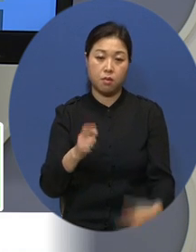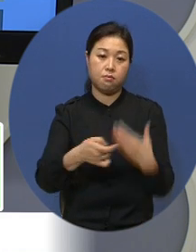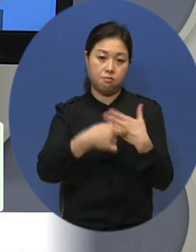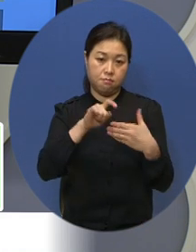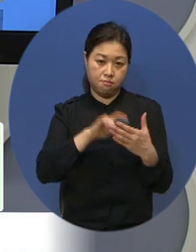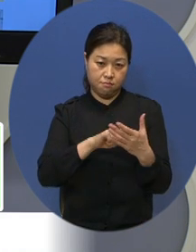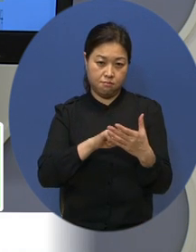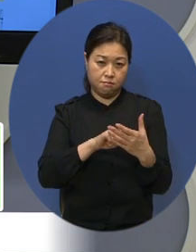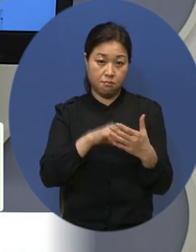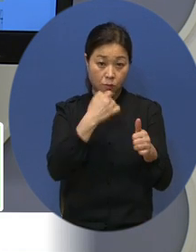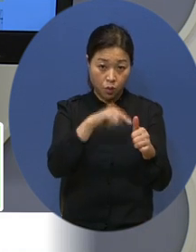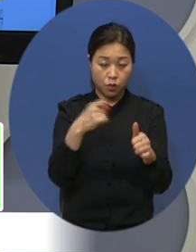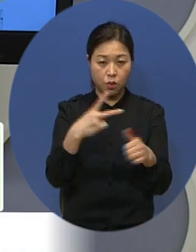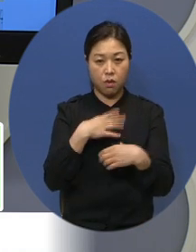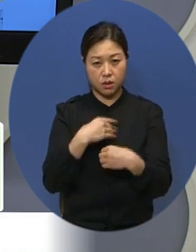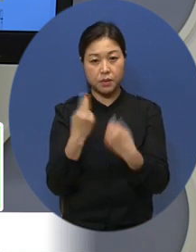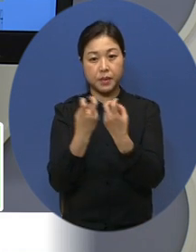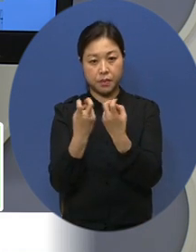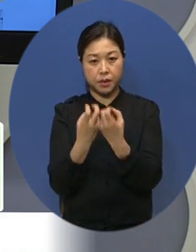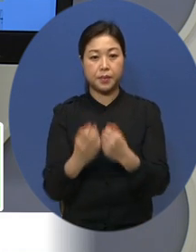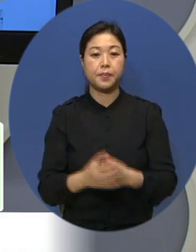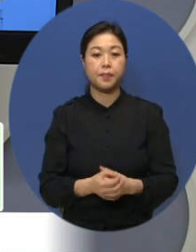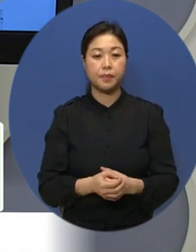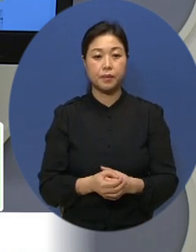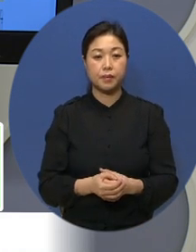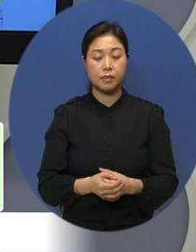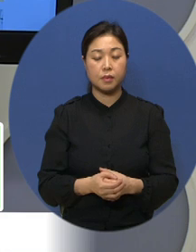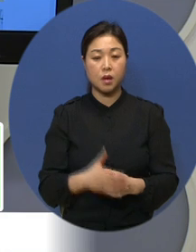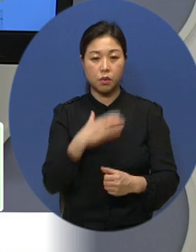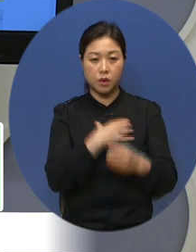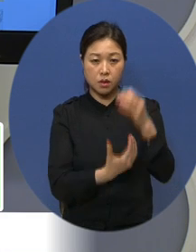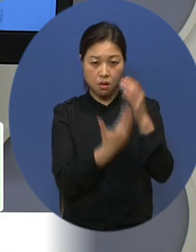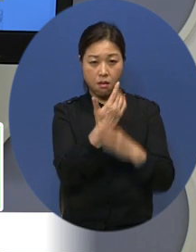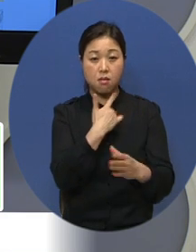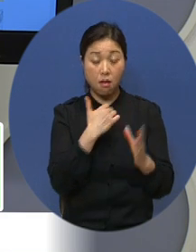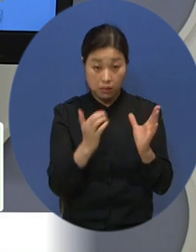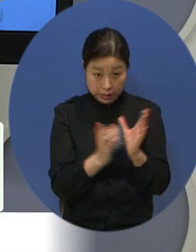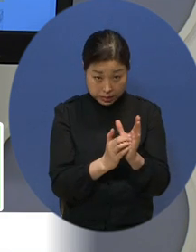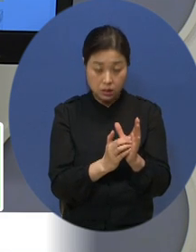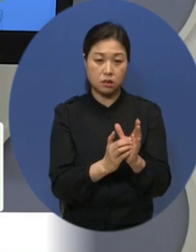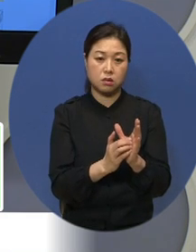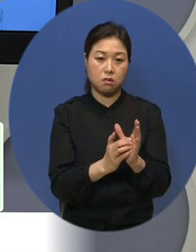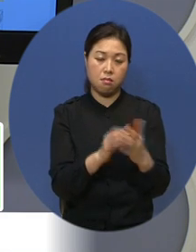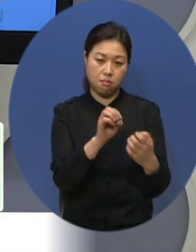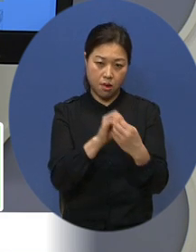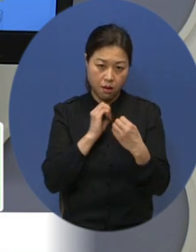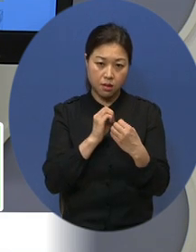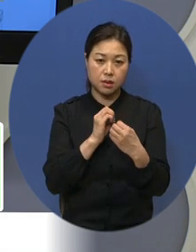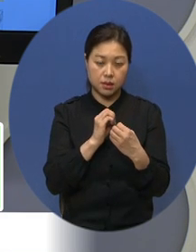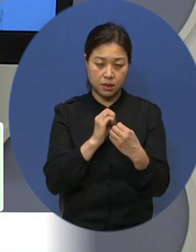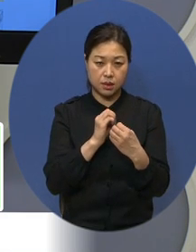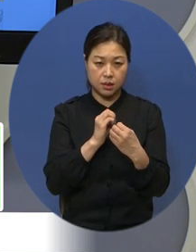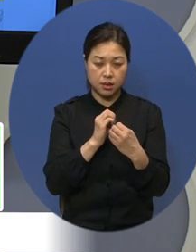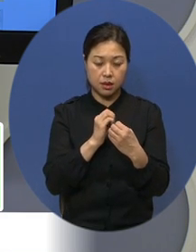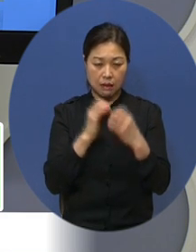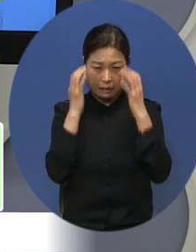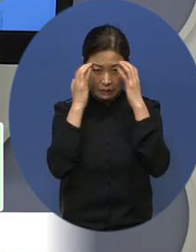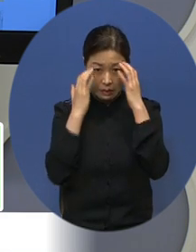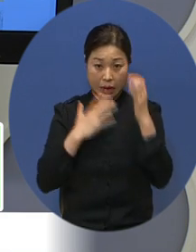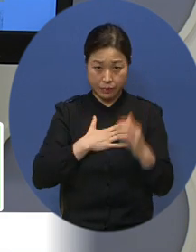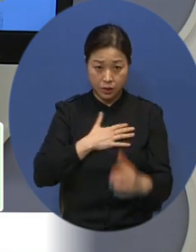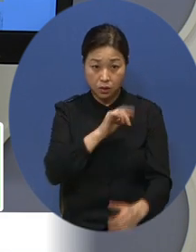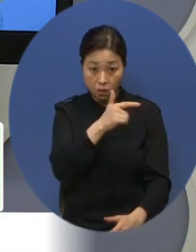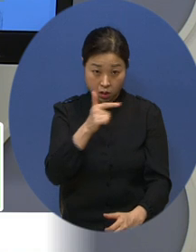교육과 안정화 기법 등 인데요 먼저 위기 사건을 경험한 후 나타날 수 있는 사고 후 유 장의